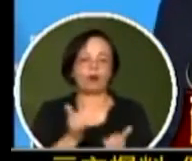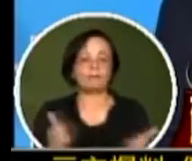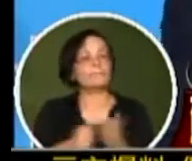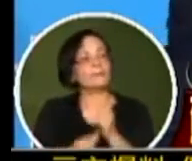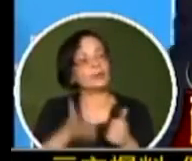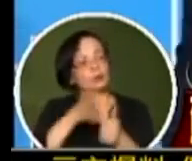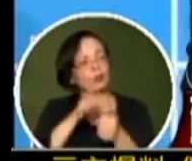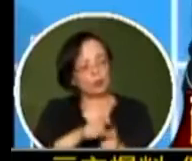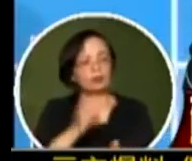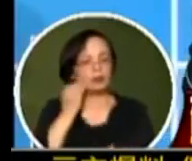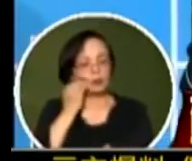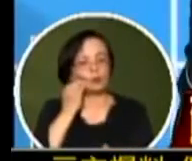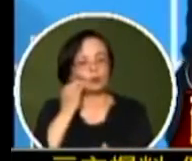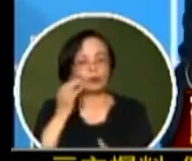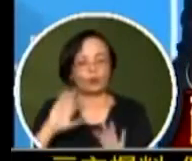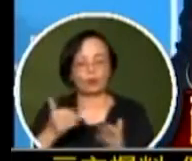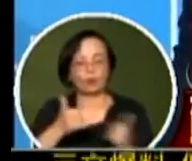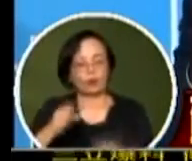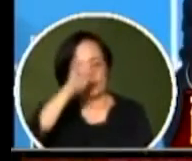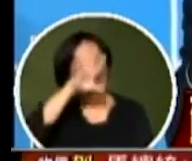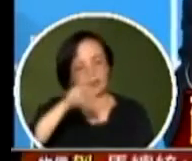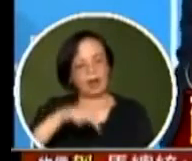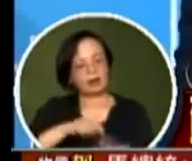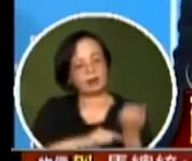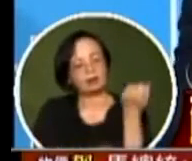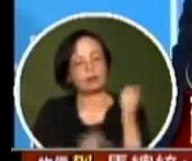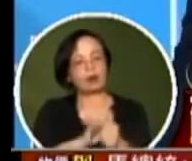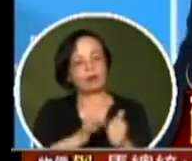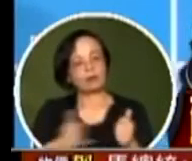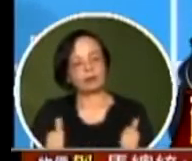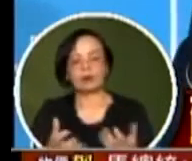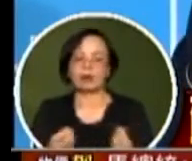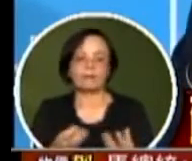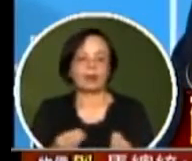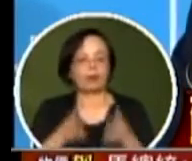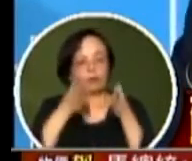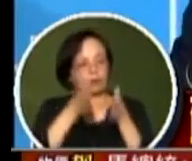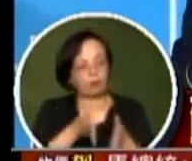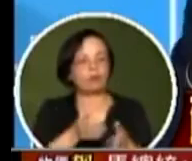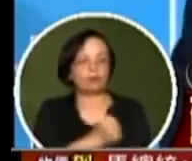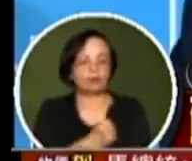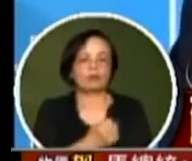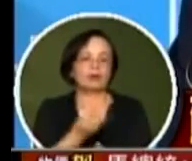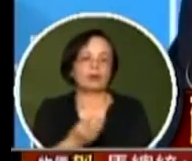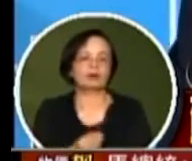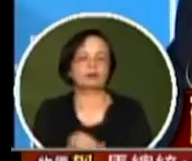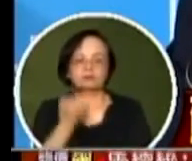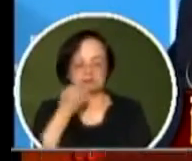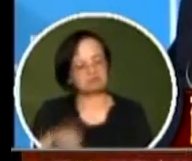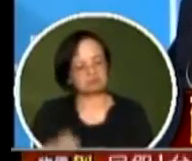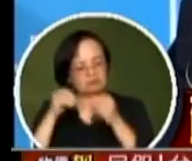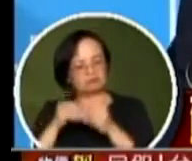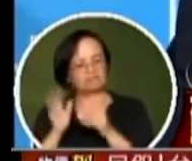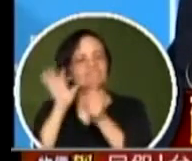委员那是无重视咱的民生，我想即卖媒体真侪咧讲。民进党要推动罢免案，我想这个罢免案呢，我